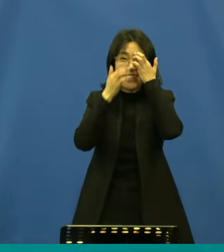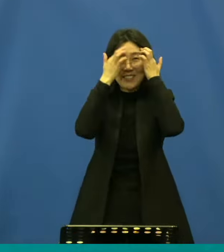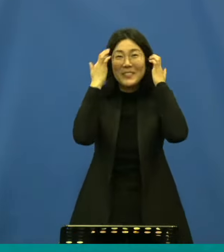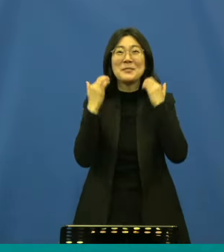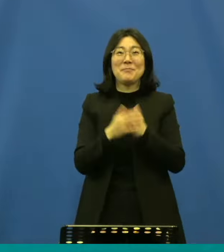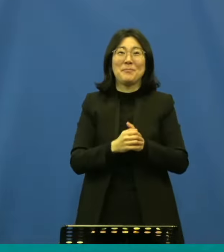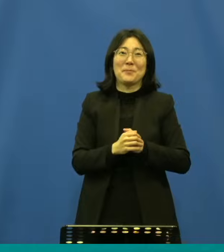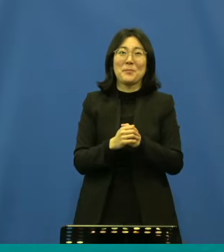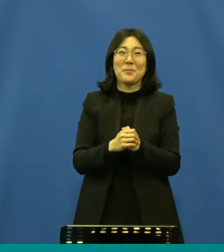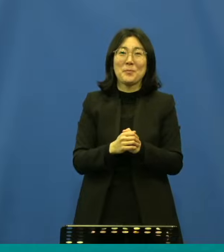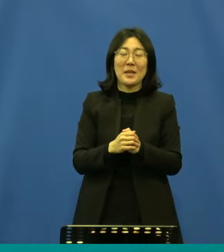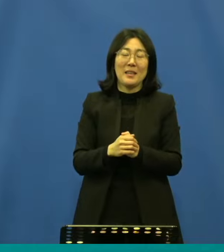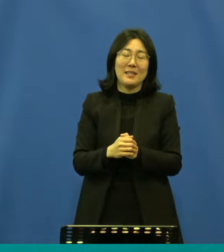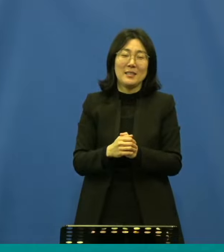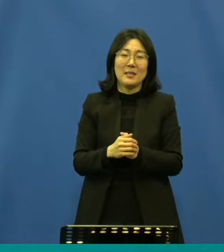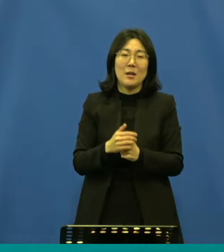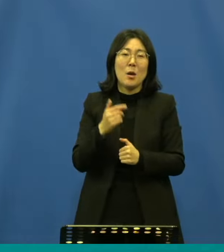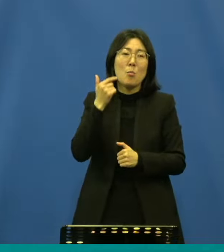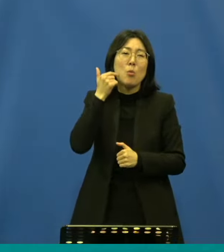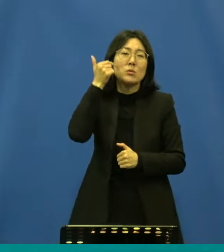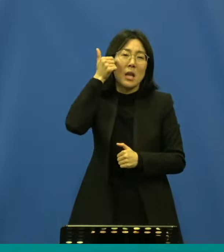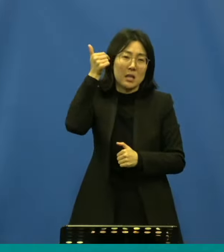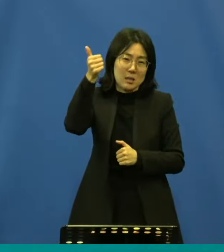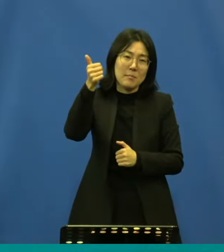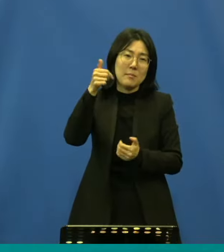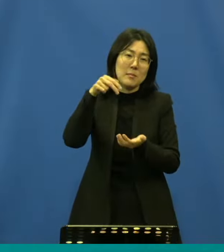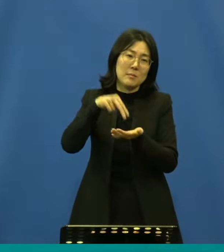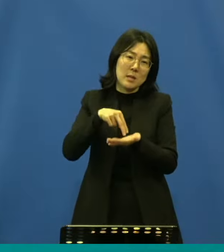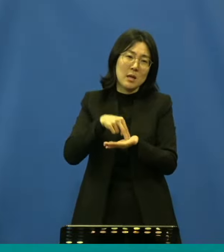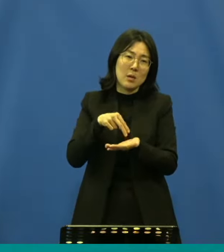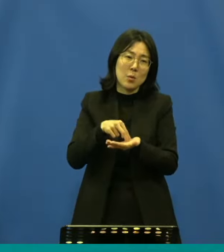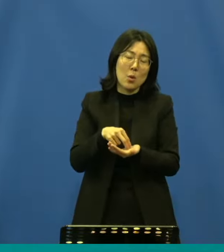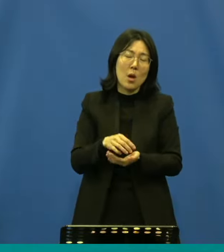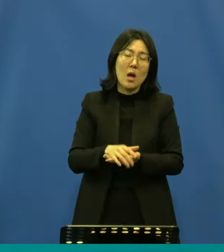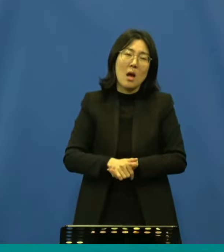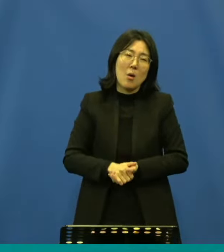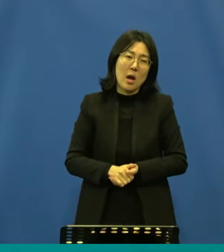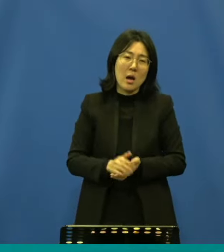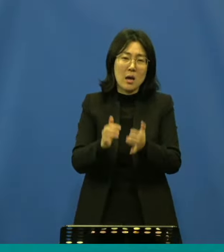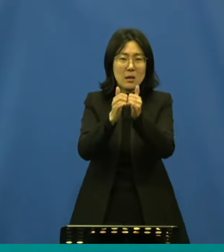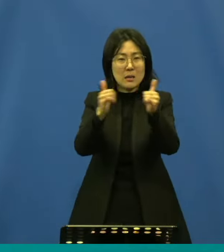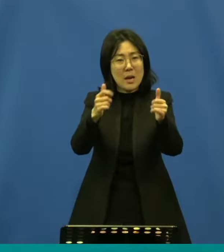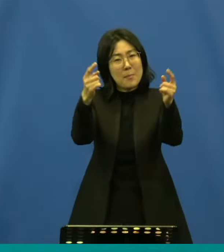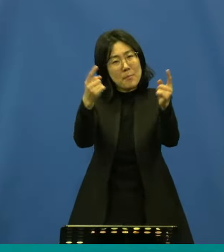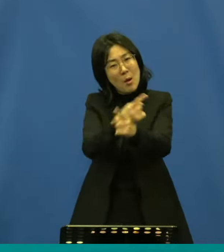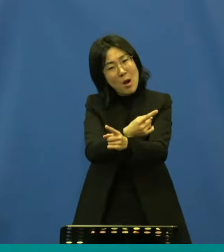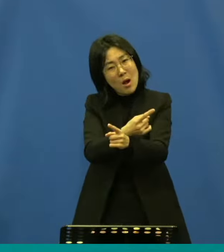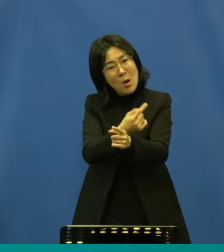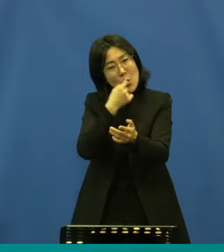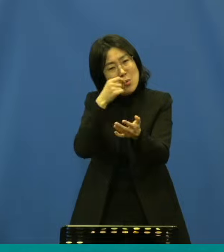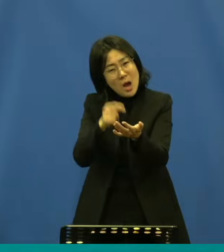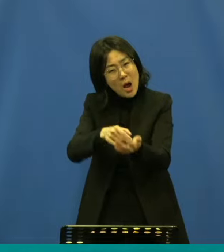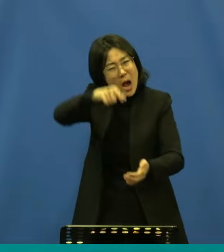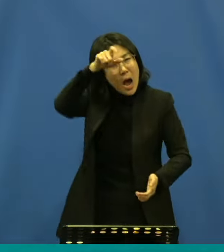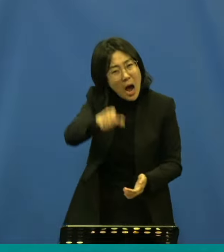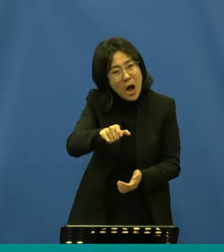심각한 과제예요. 질문이죠. 사람이 진짜 변하느냐? 안 변하면